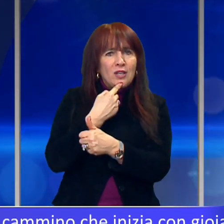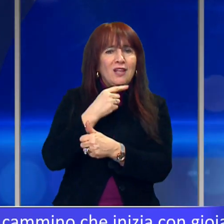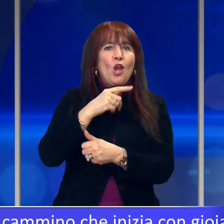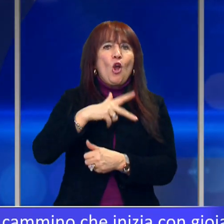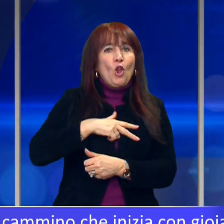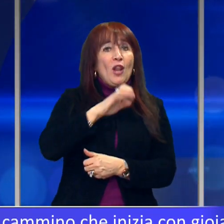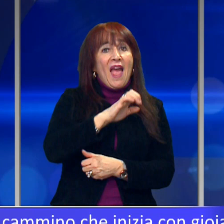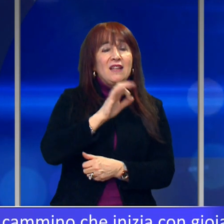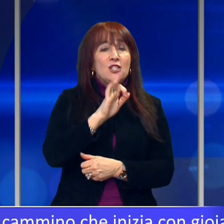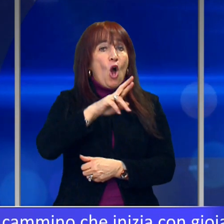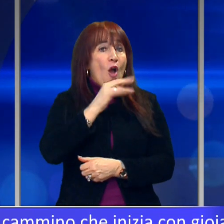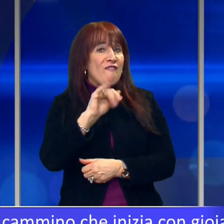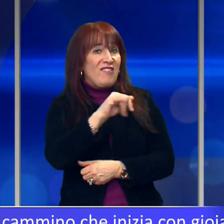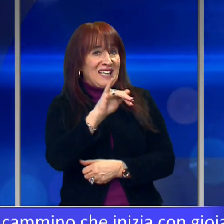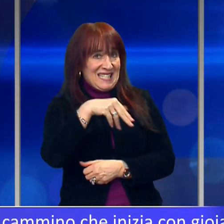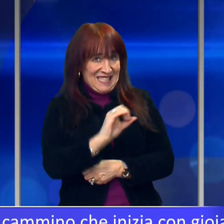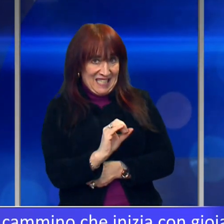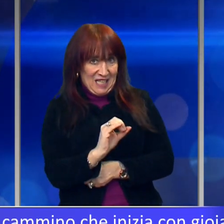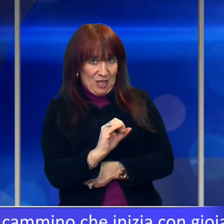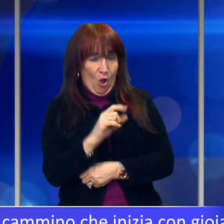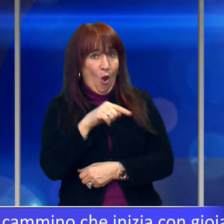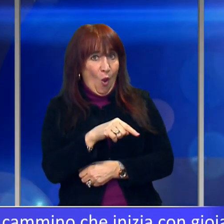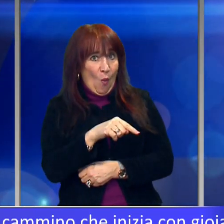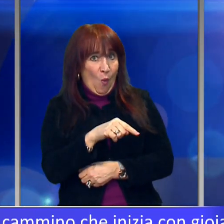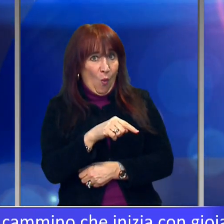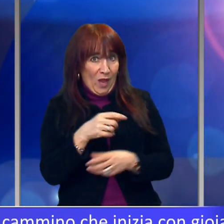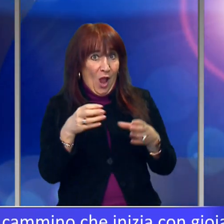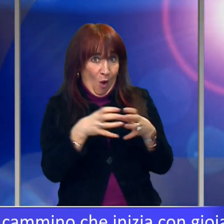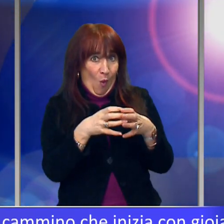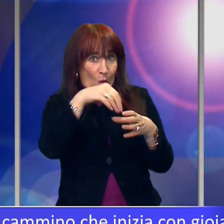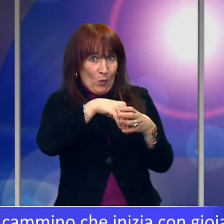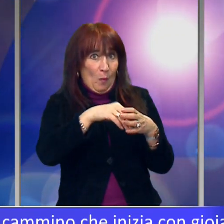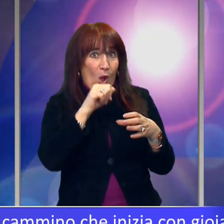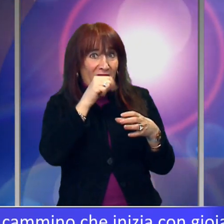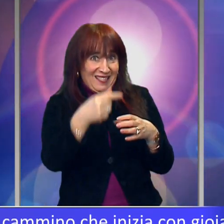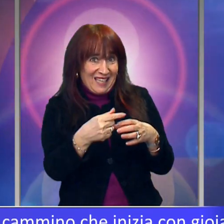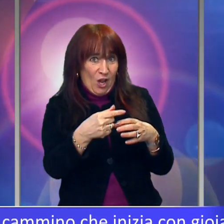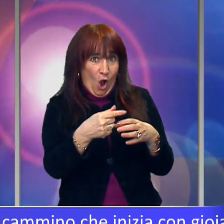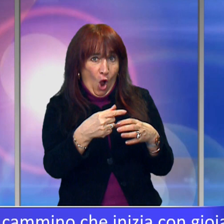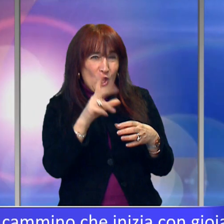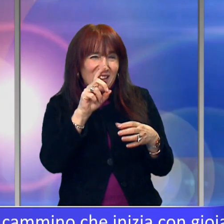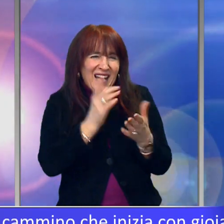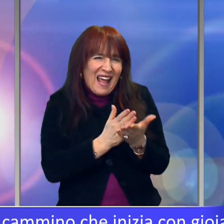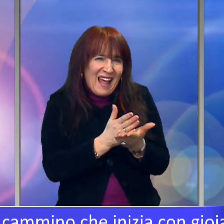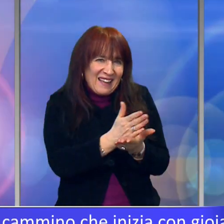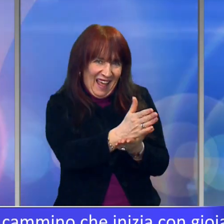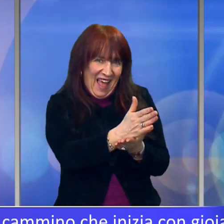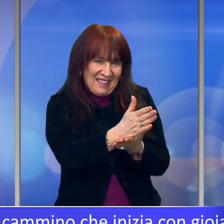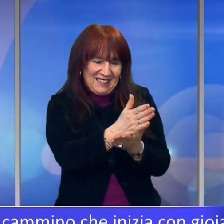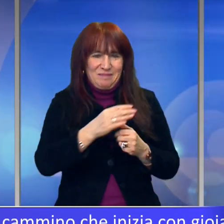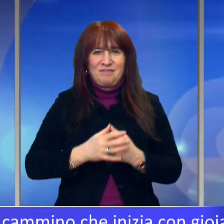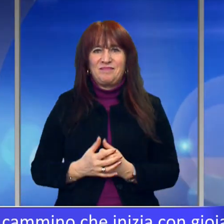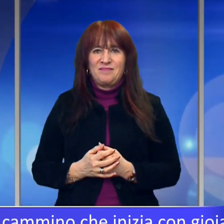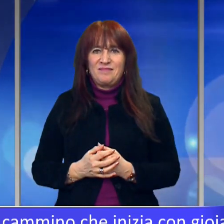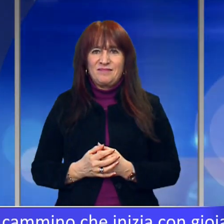don Enzo Frisino pastore nella comunità di Trigoso per oltre 30 anni